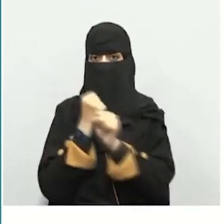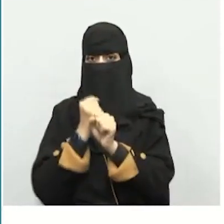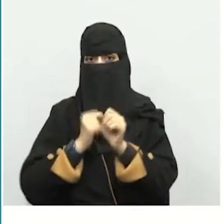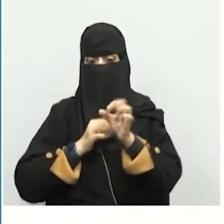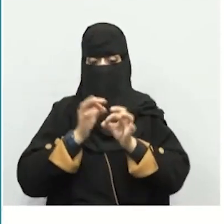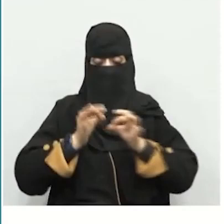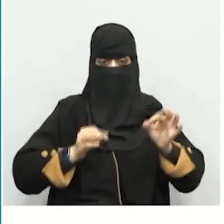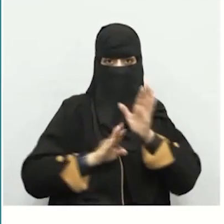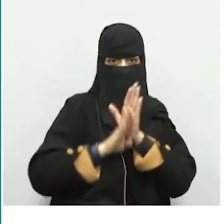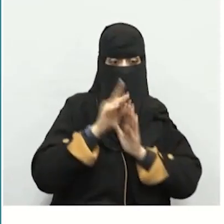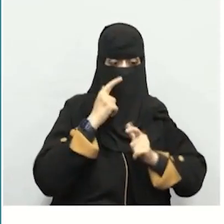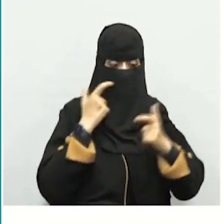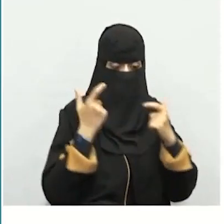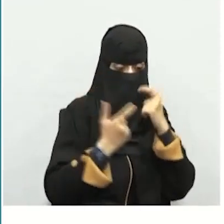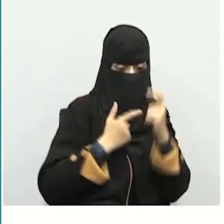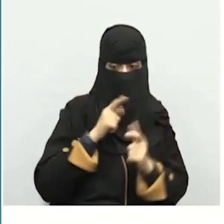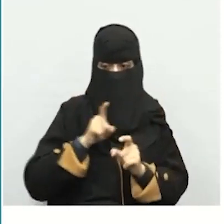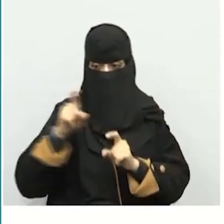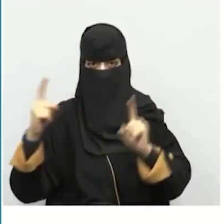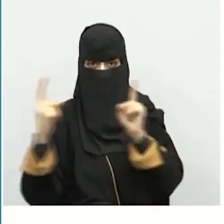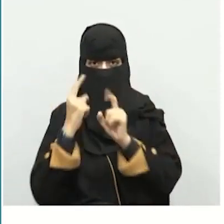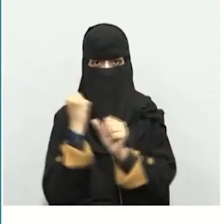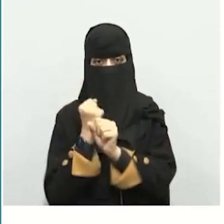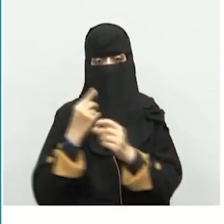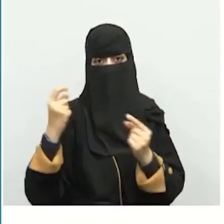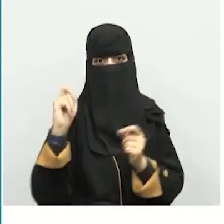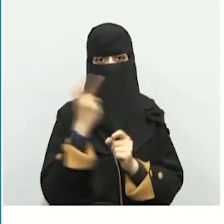عنايته المباشرة.